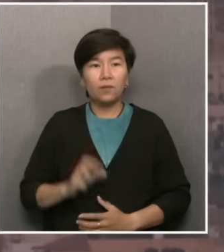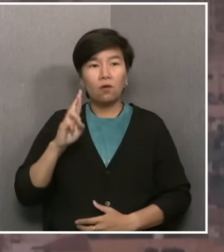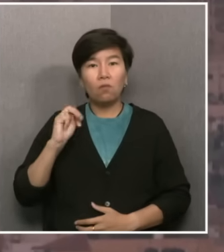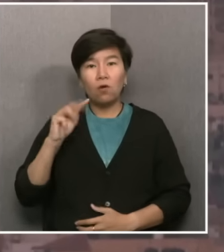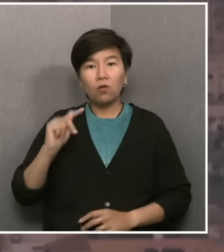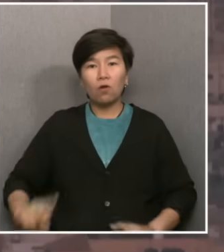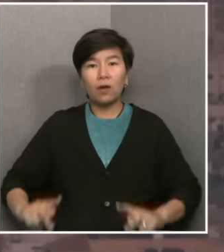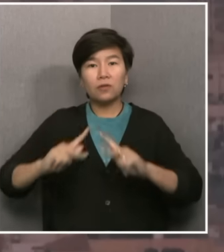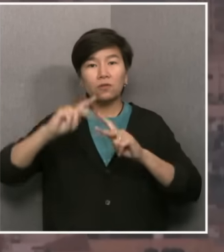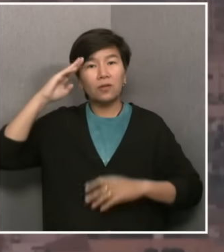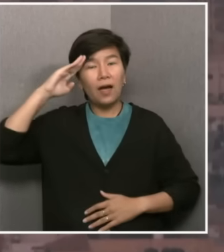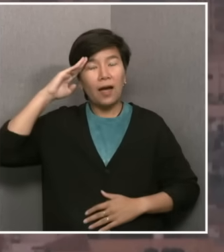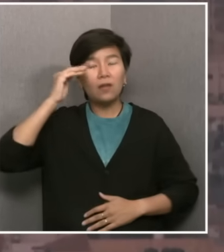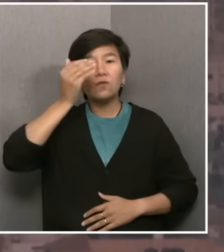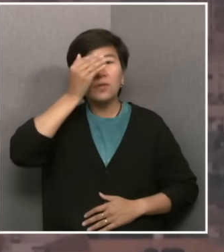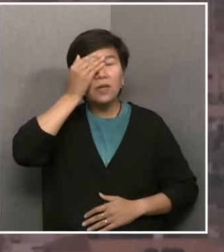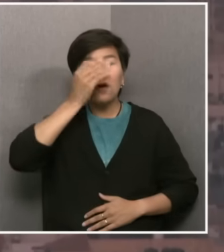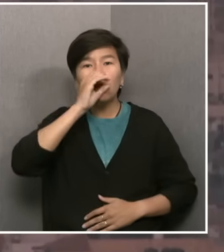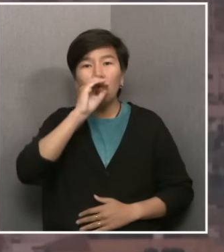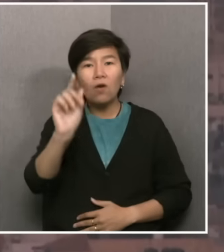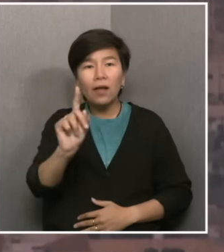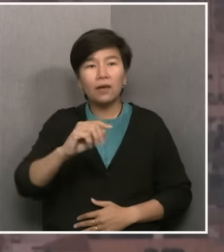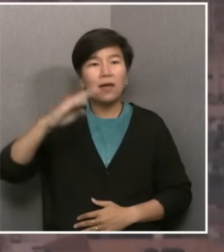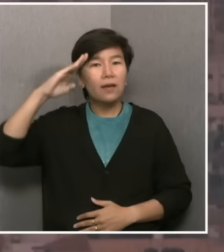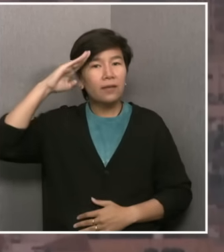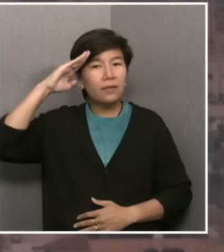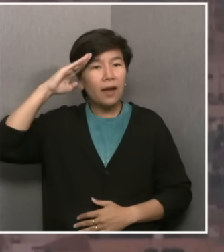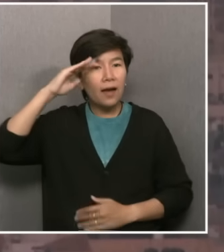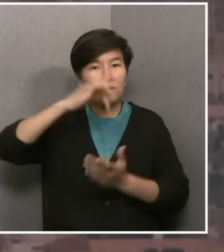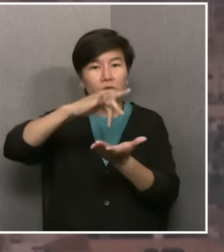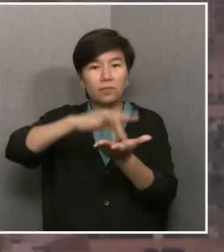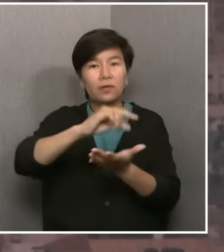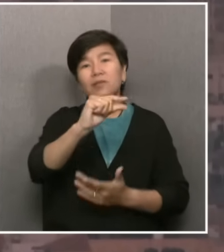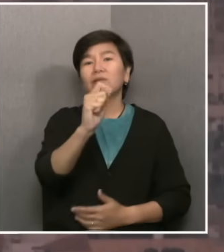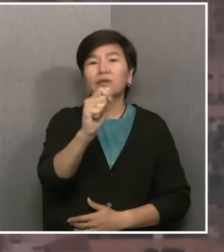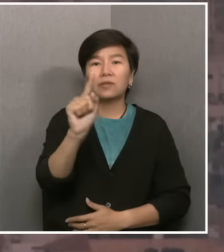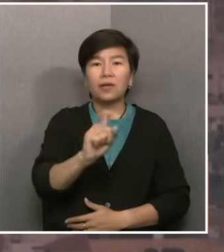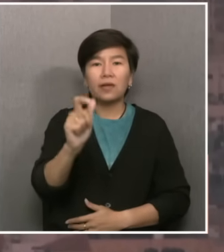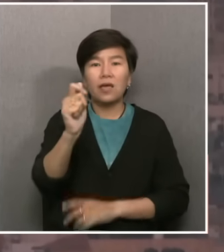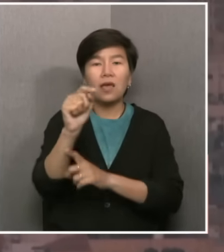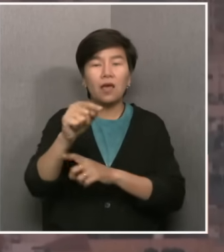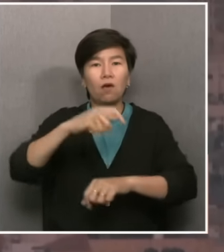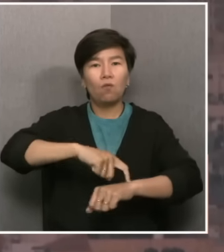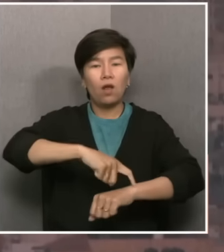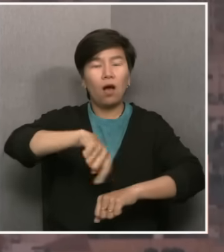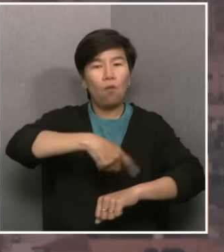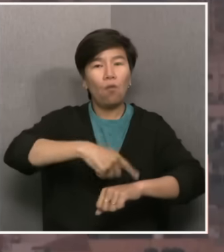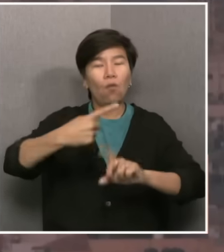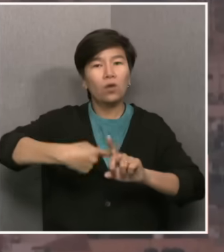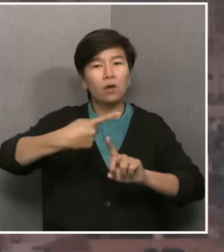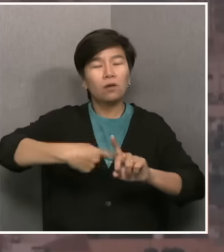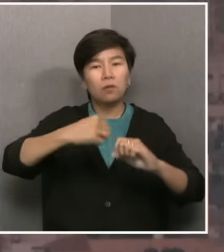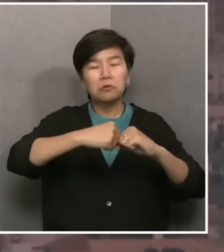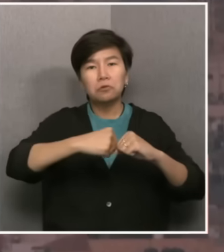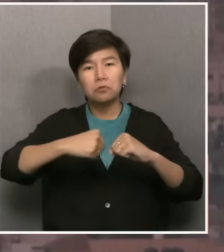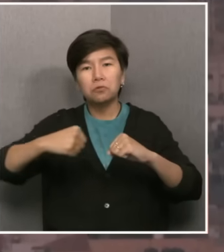กระทรวงกลาโหมอิสราเอลระบุว่าปฏิบัติการทางทหารในเขตฉนวนกาซ่าอาจจะใช้เวลานานเป็นเดือนนะคะหรือว่า